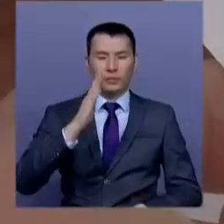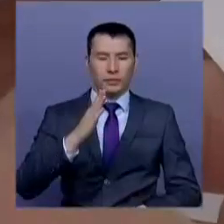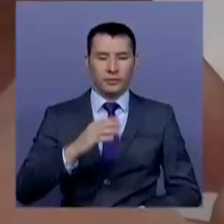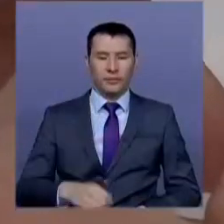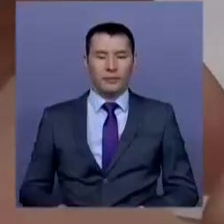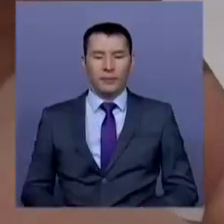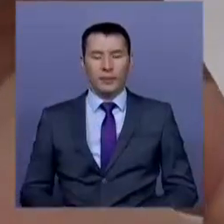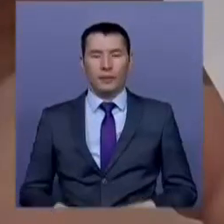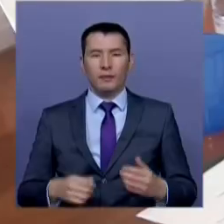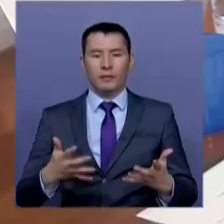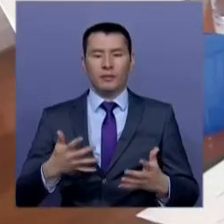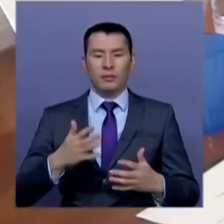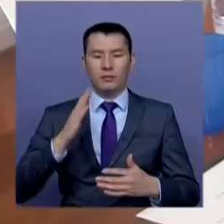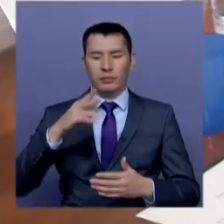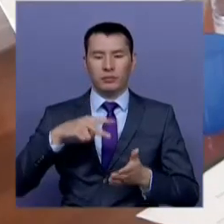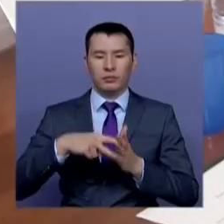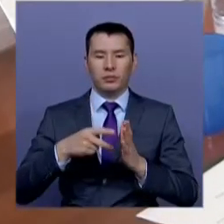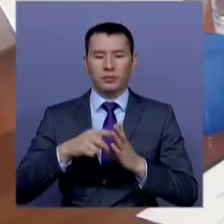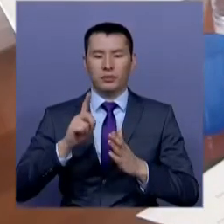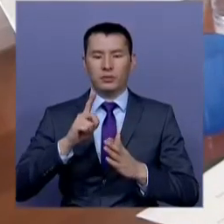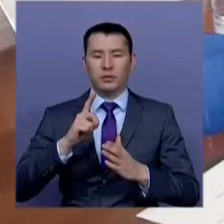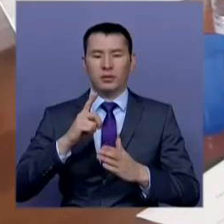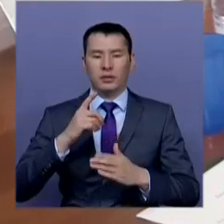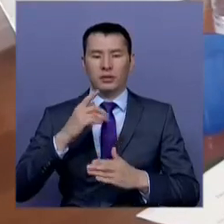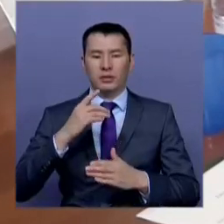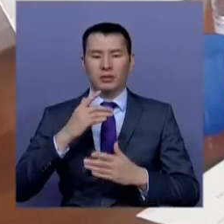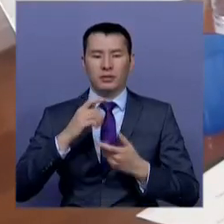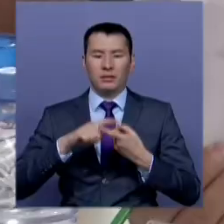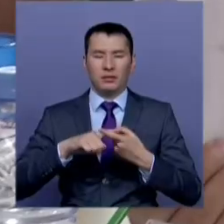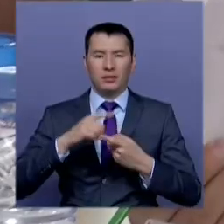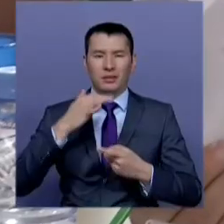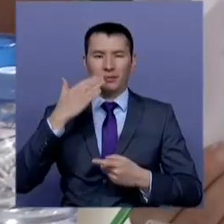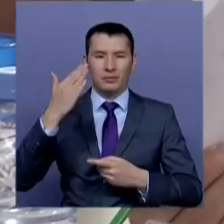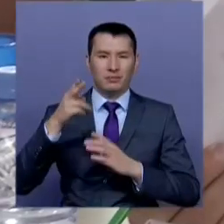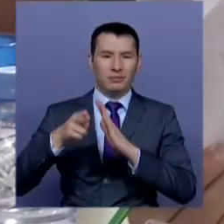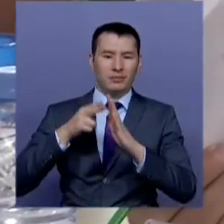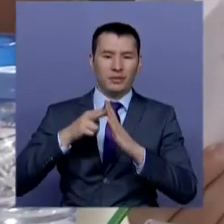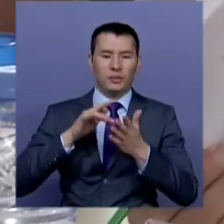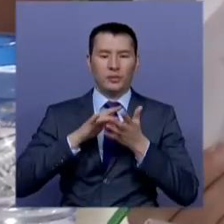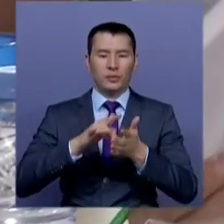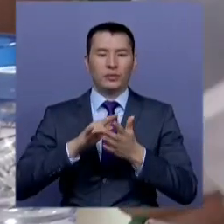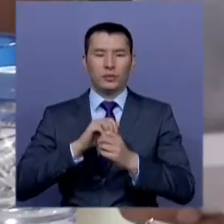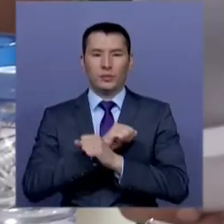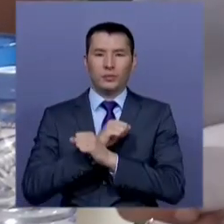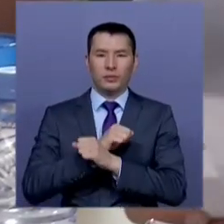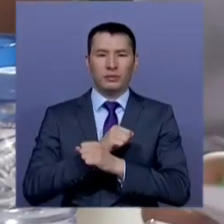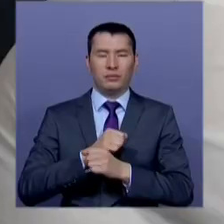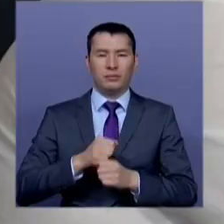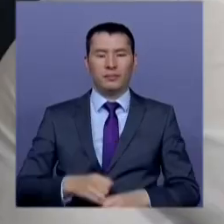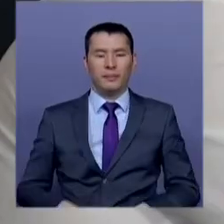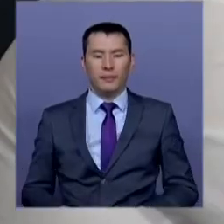Не исключено, что будет внедряться популярный американский тренд, где в приоритете развитие туристических троп и